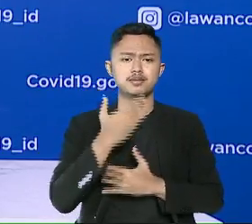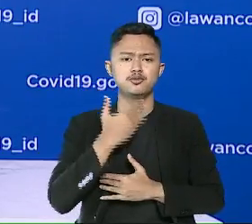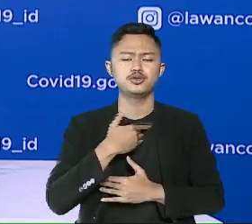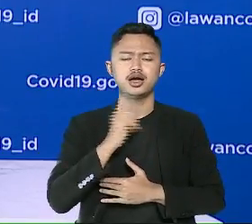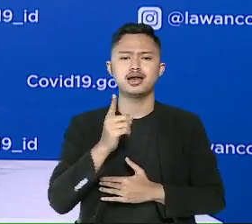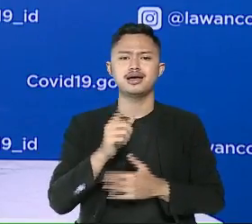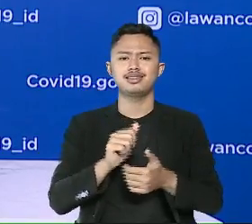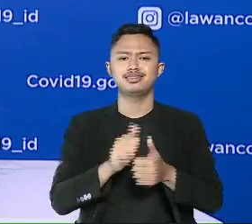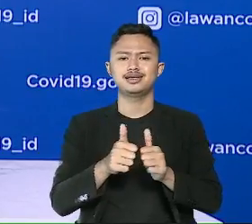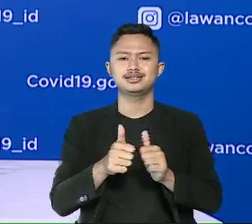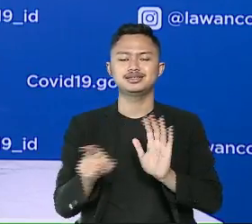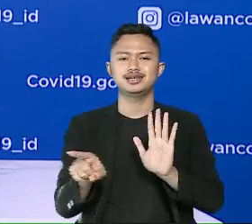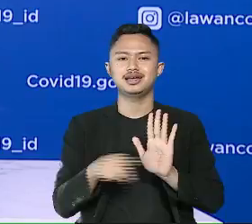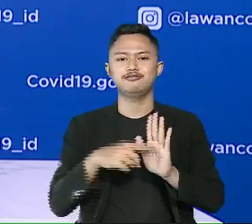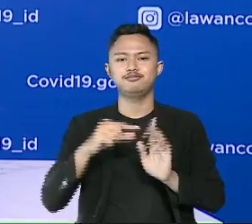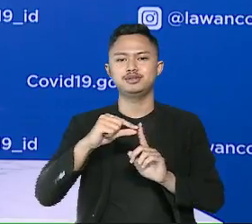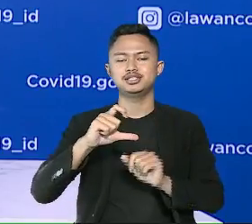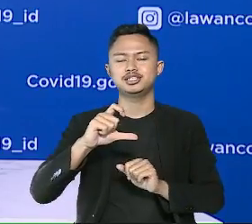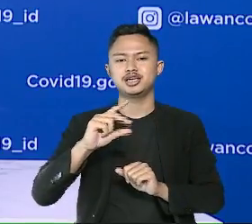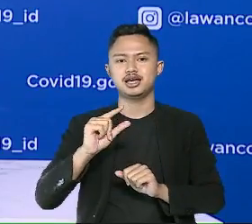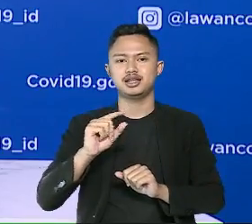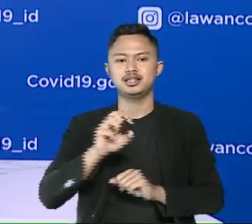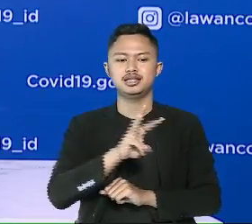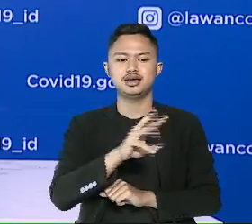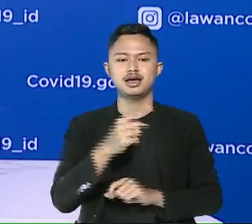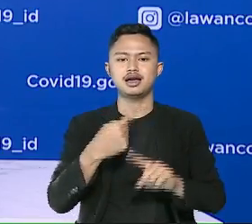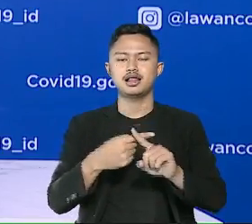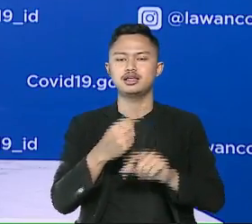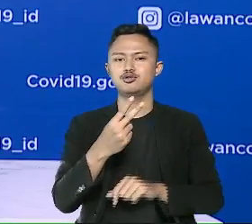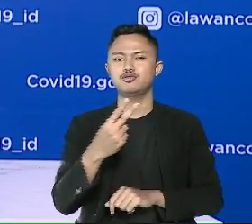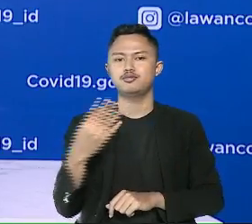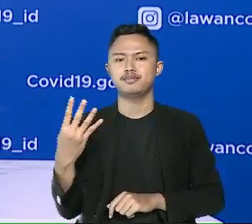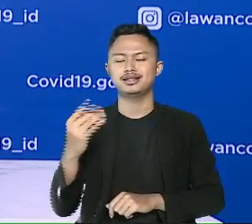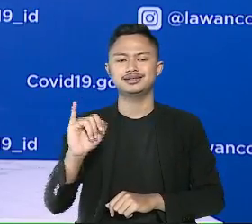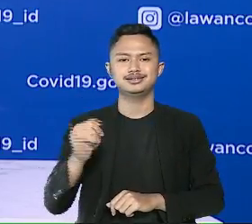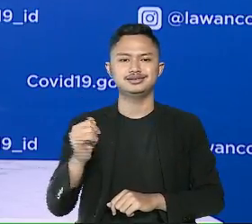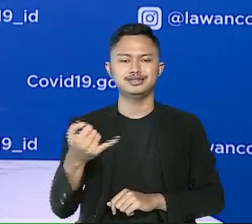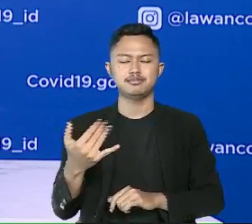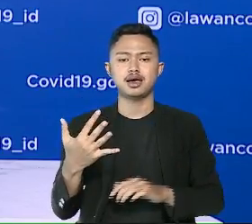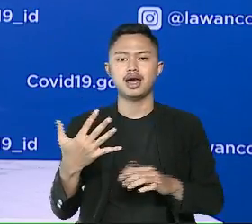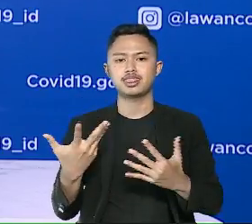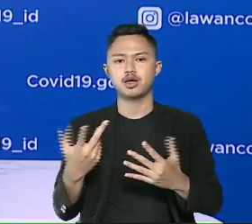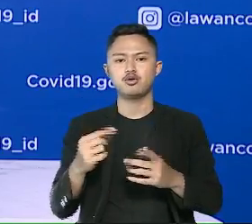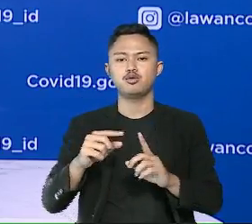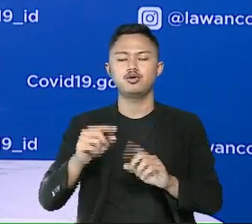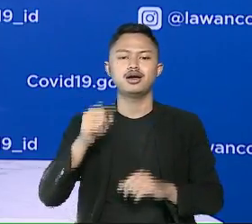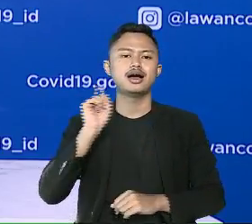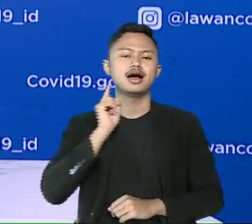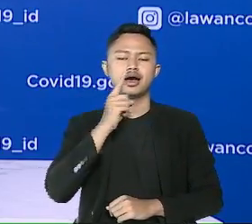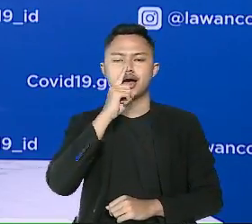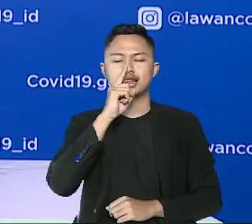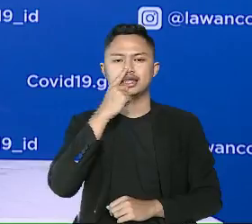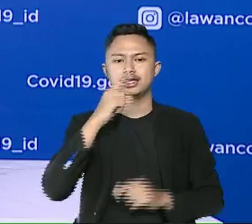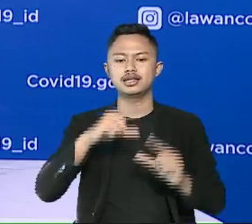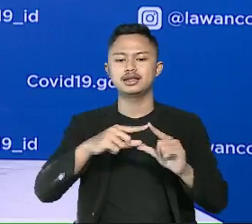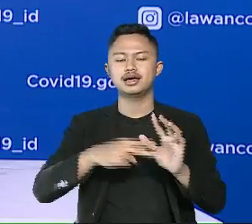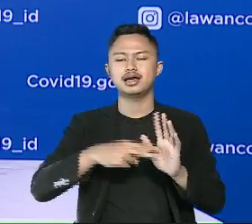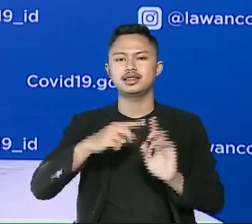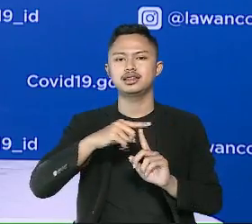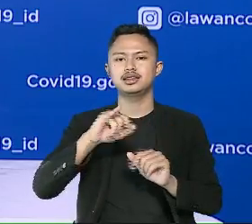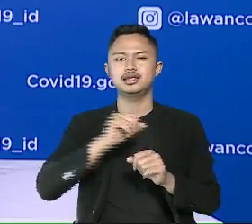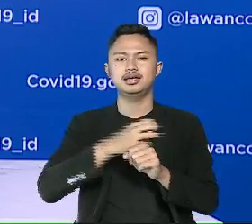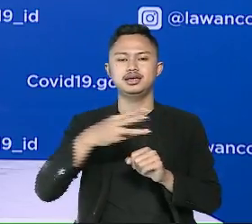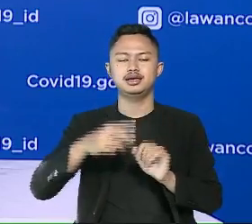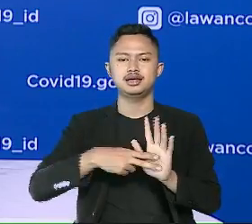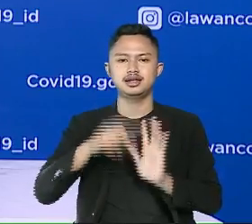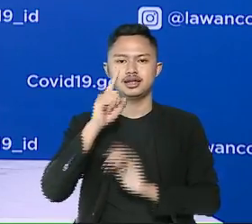memiliki hasil negatif tes PCR 3 kali 24 jam atau hasil negatif tes antigen 1 kali 24 jam